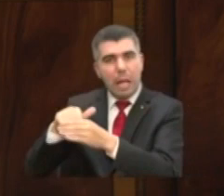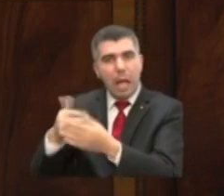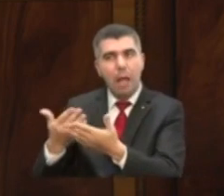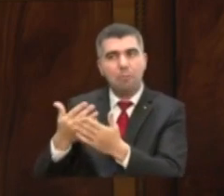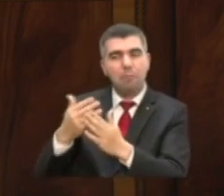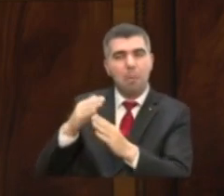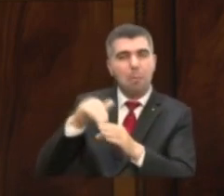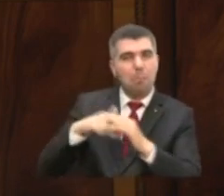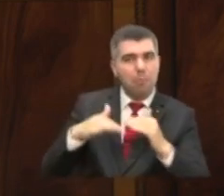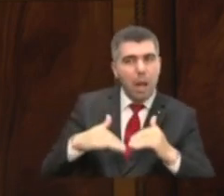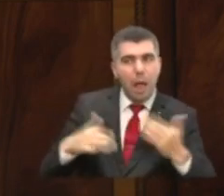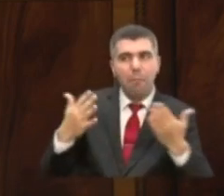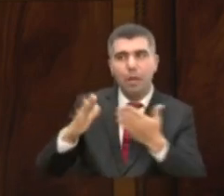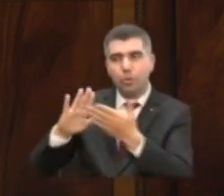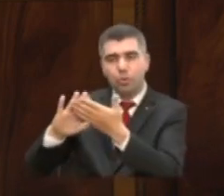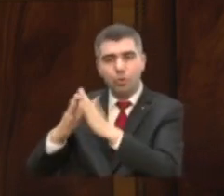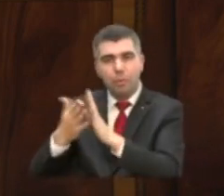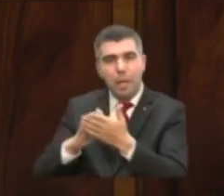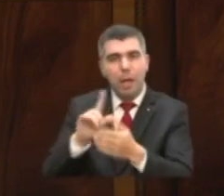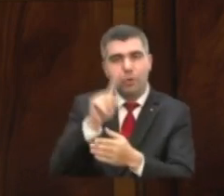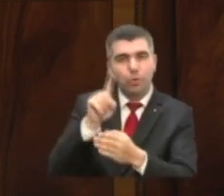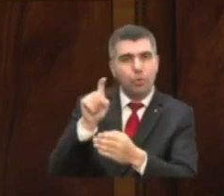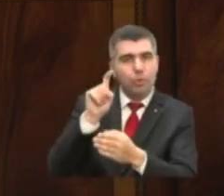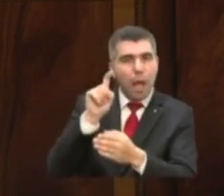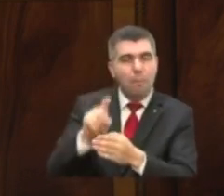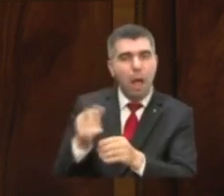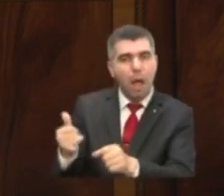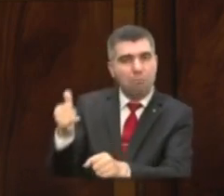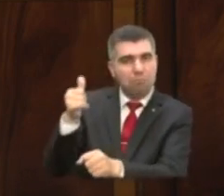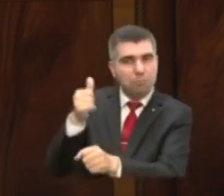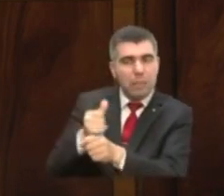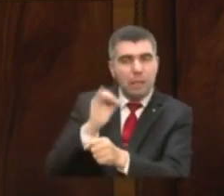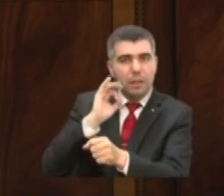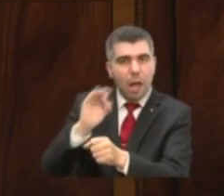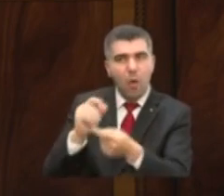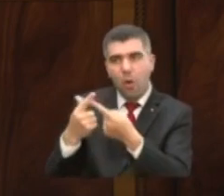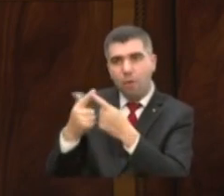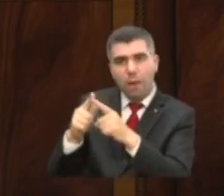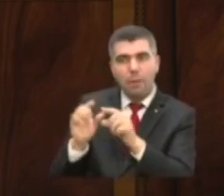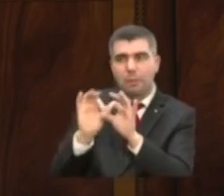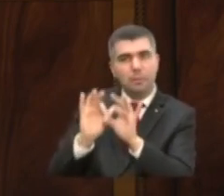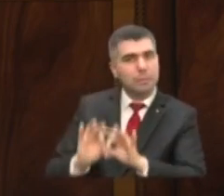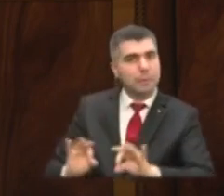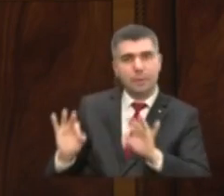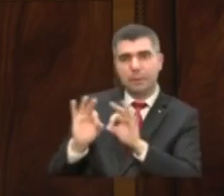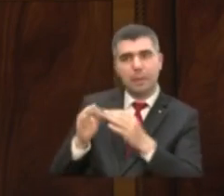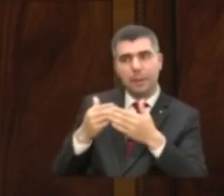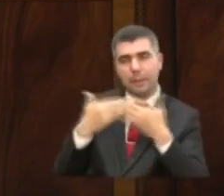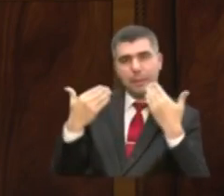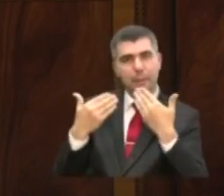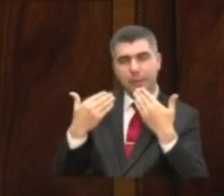برلمانية حكومية جمعوية جماعات ترابية، وإعادة الثقة لهم في المؤسسات على المستوى المحلي والإقليمي